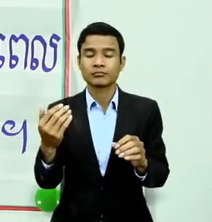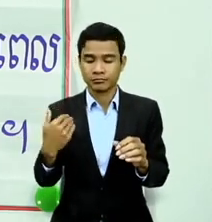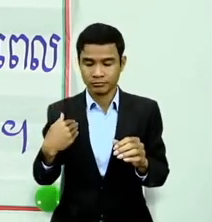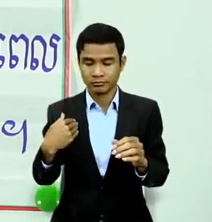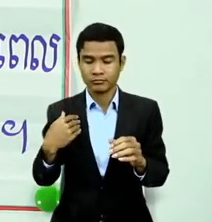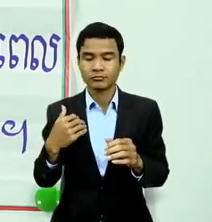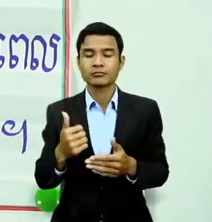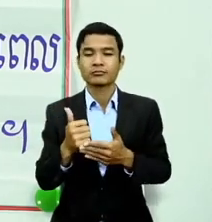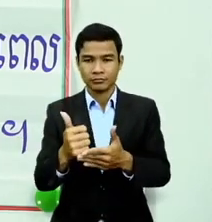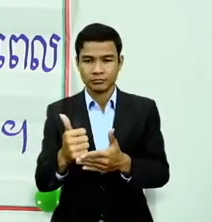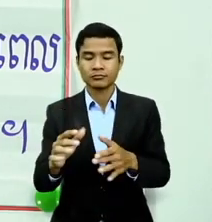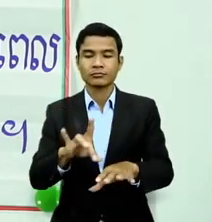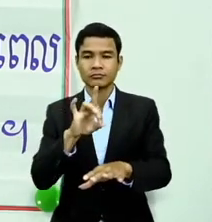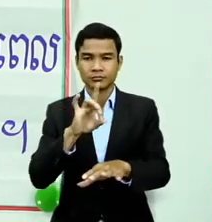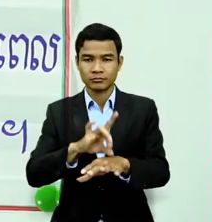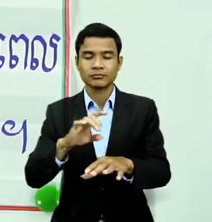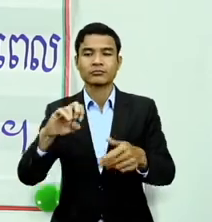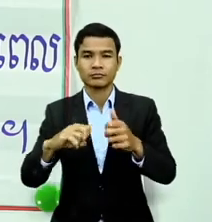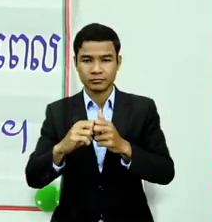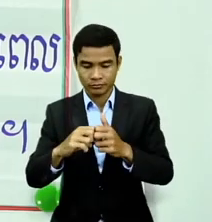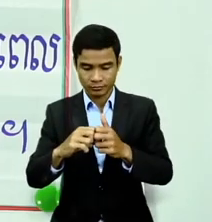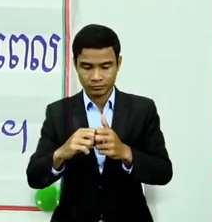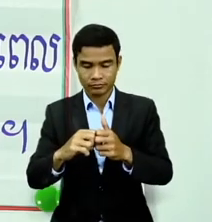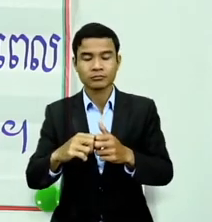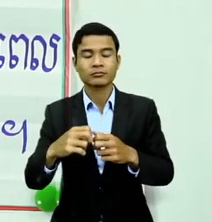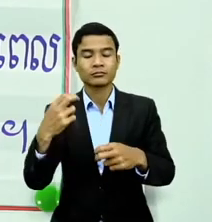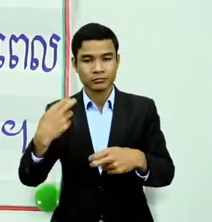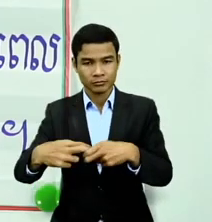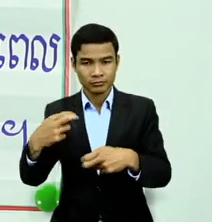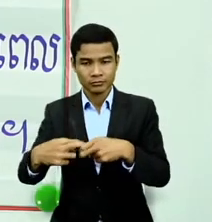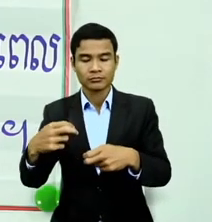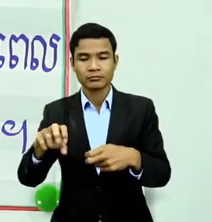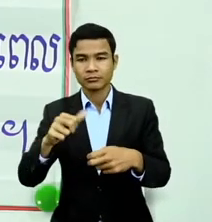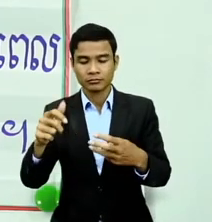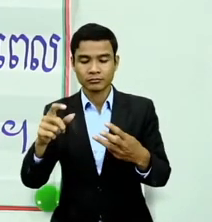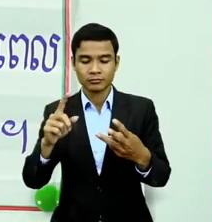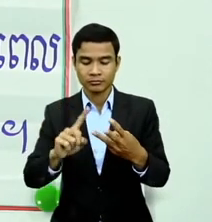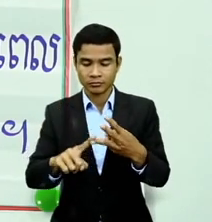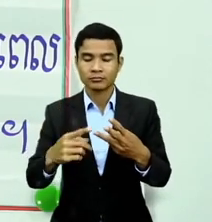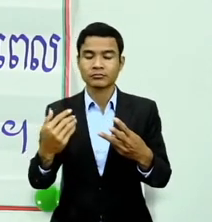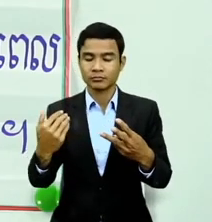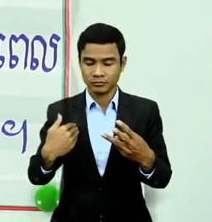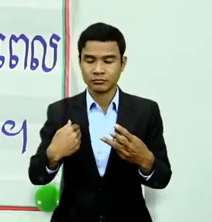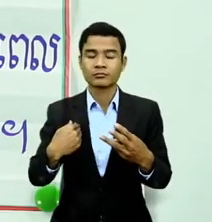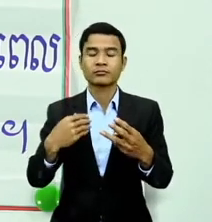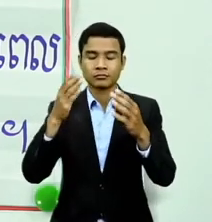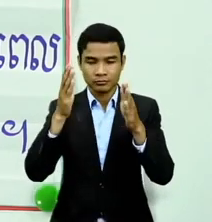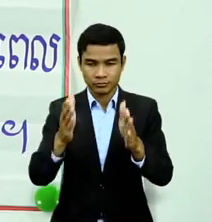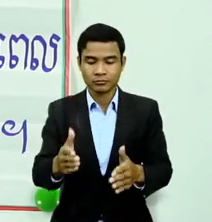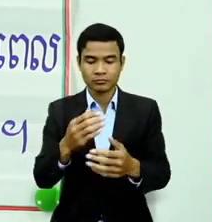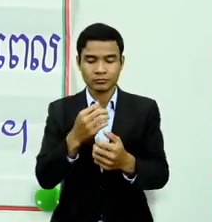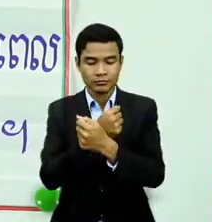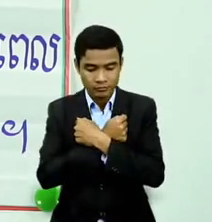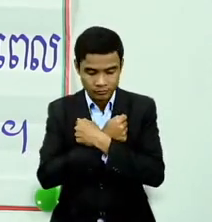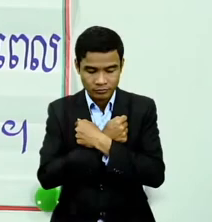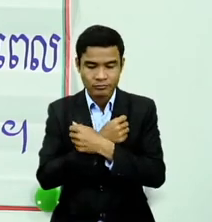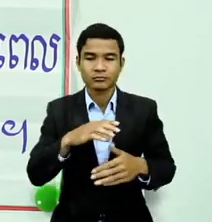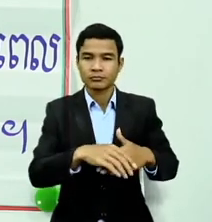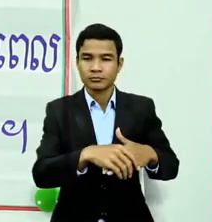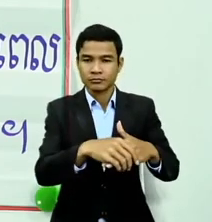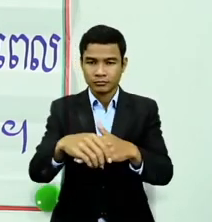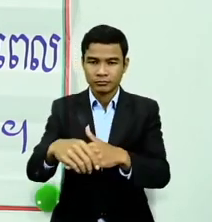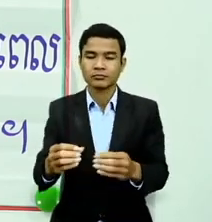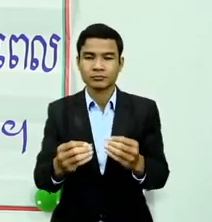chuối bếp miến bánh hà nâng miến nét sổ lãnh rốt ảnh tràn.